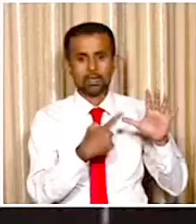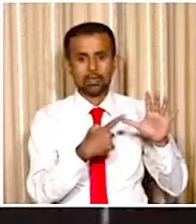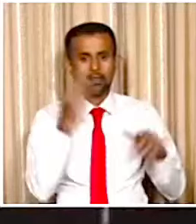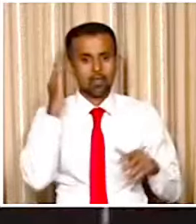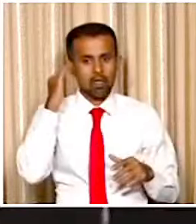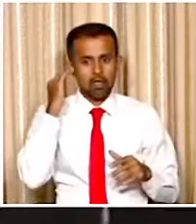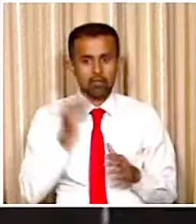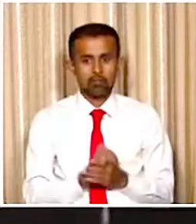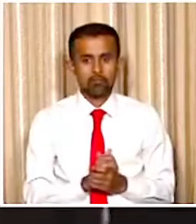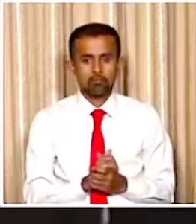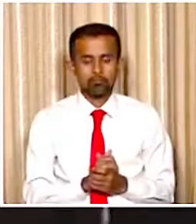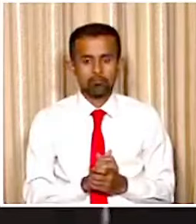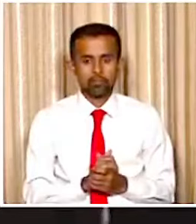කාන්තාව